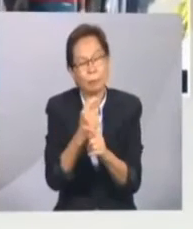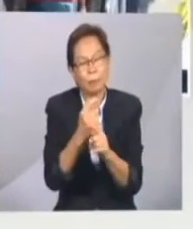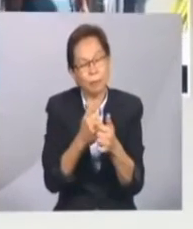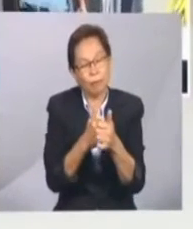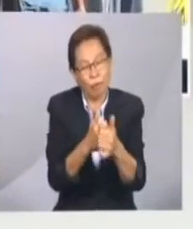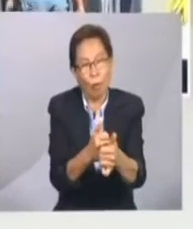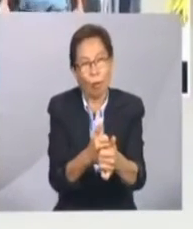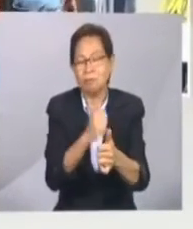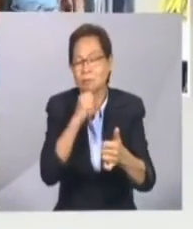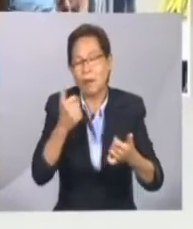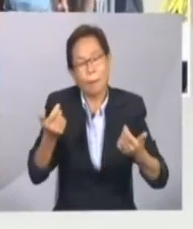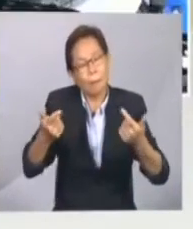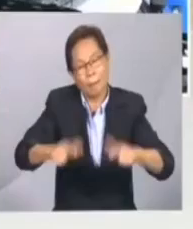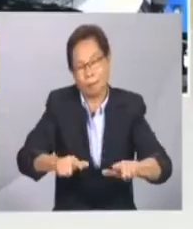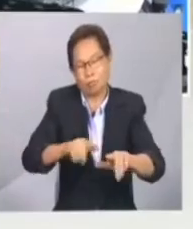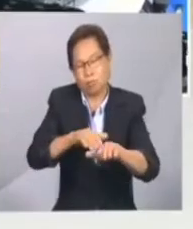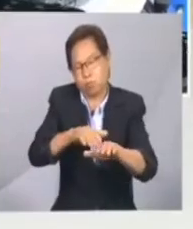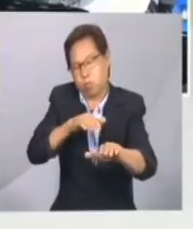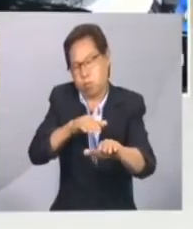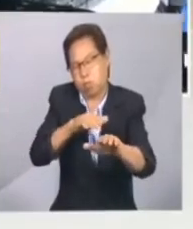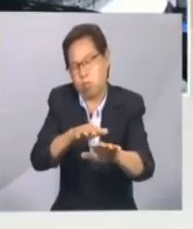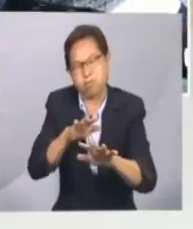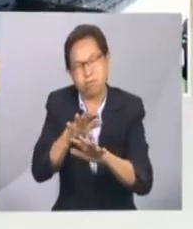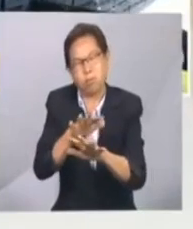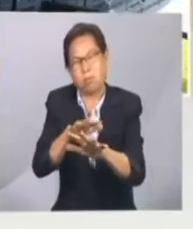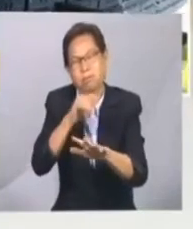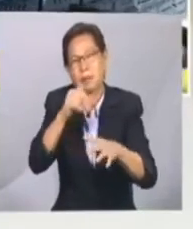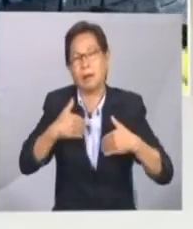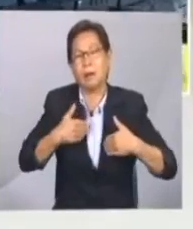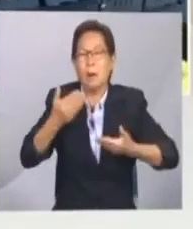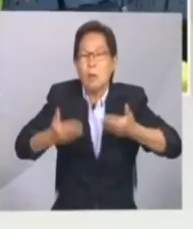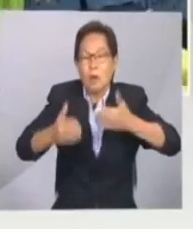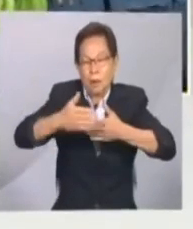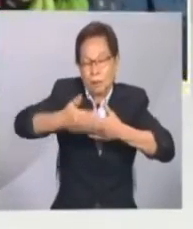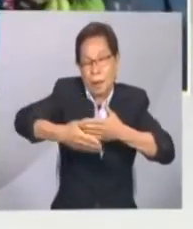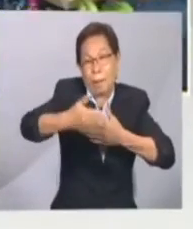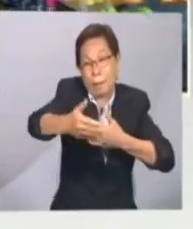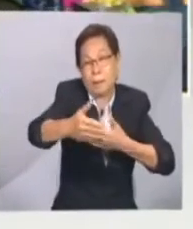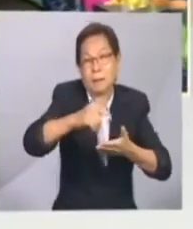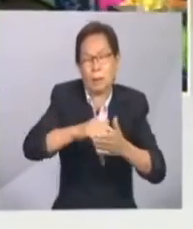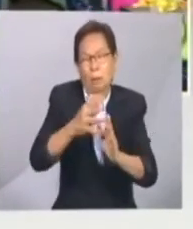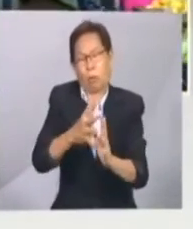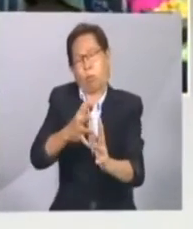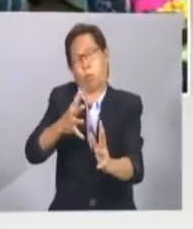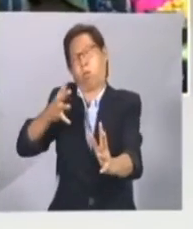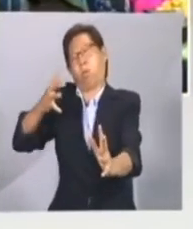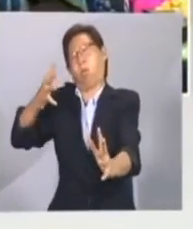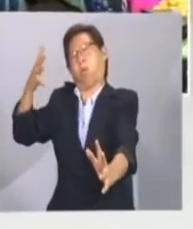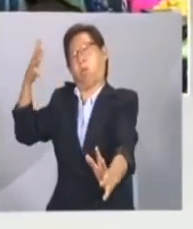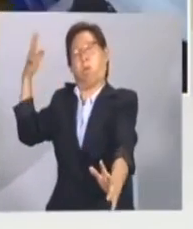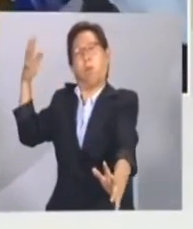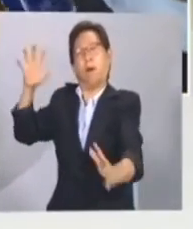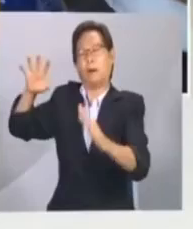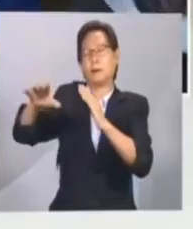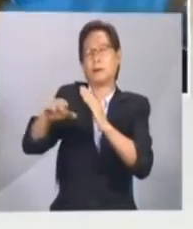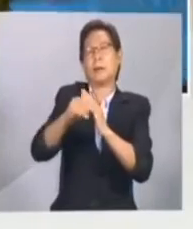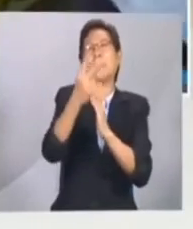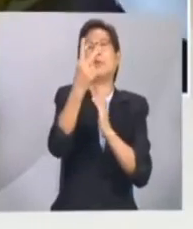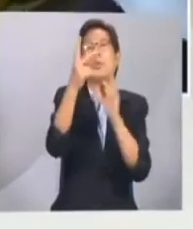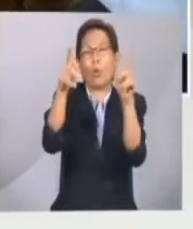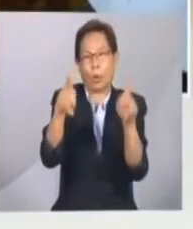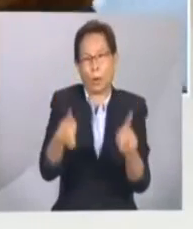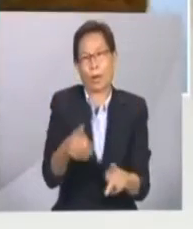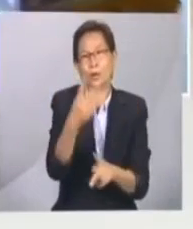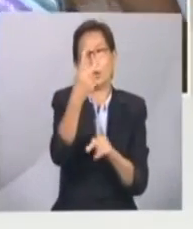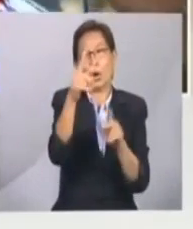lagi, tidak berlaku kesesakan dan sebagainya. Mungkin selepas ini queue-nya mungkin agak panjanglah, kalau bila bertambah